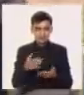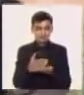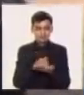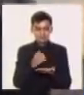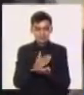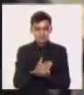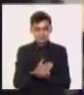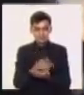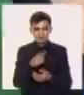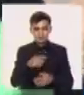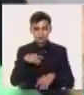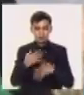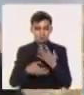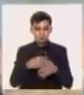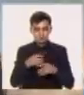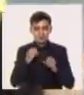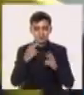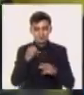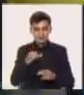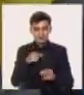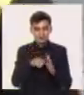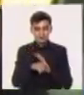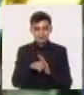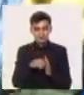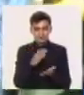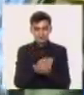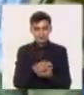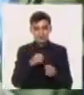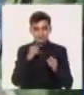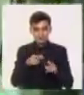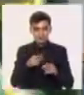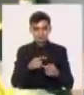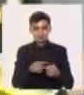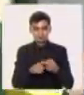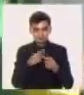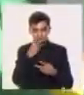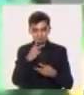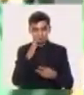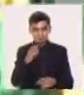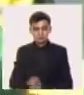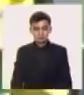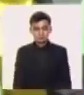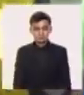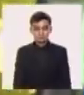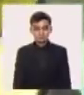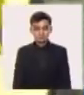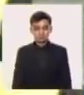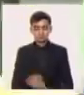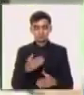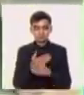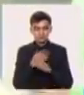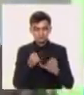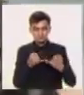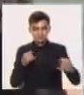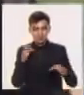Оно наматывается, да? Оно наматывается, там вавакуша такая. Вот. Сейчас он конец выйдет. Вот. И с помощью троса она